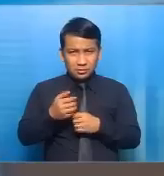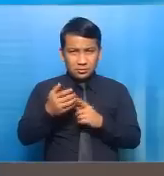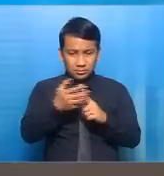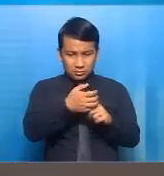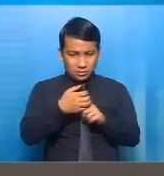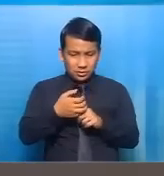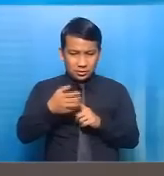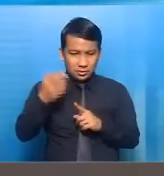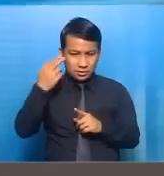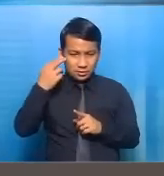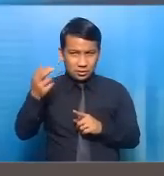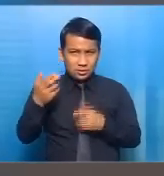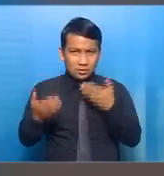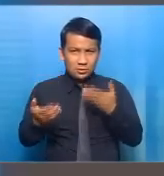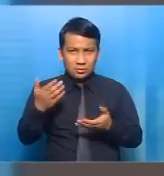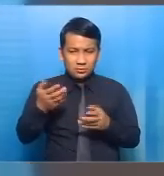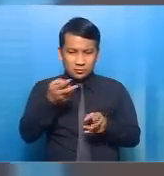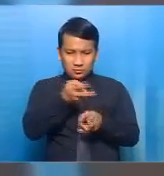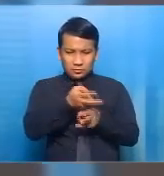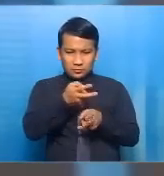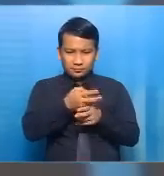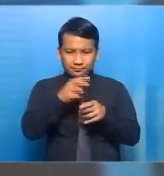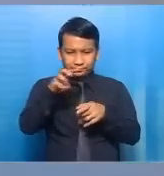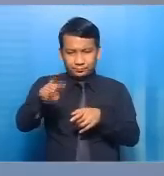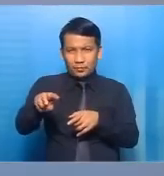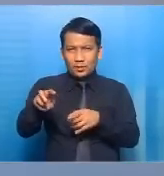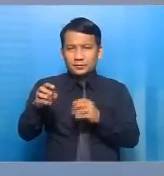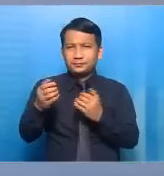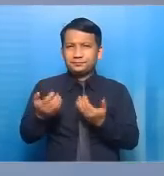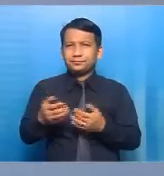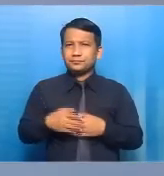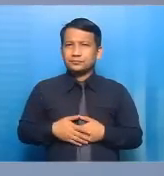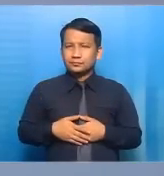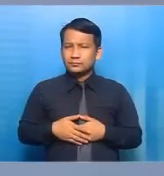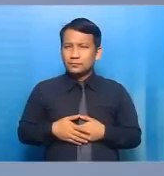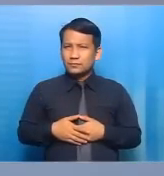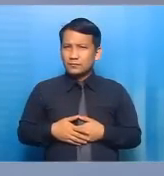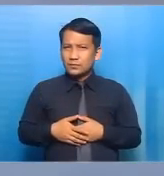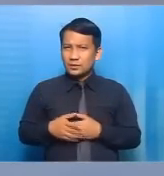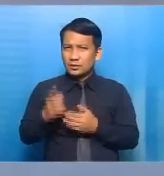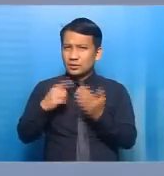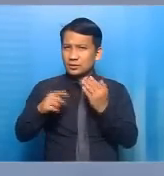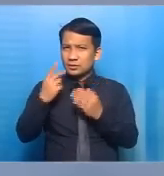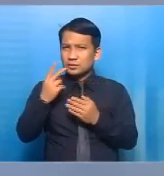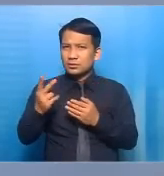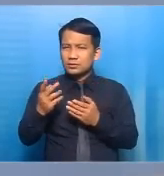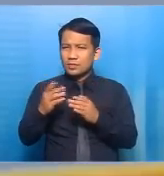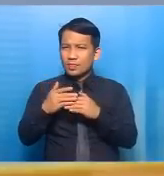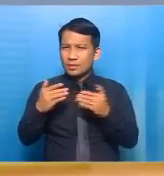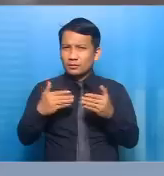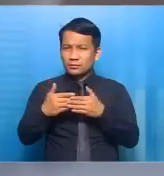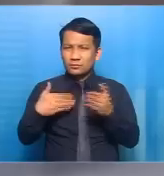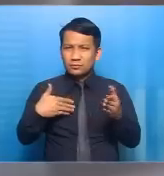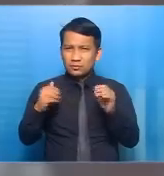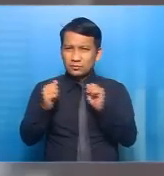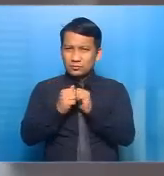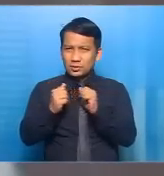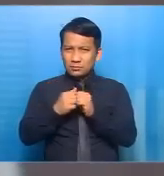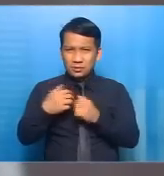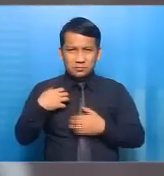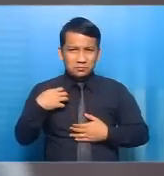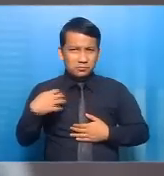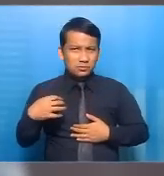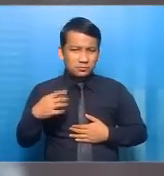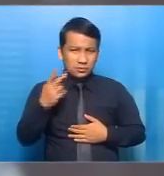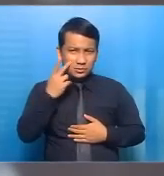si Hilario habang nakabantay sa isang outpost. Ang pinagtataka ni Marie France, bukod sa walang kasamang pulis,